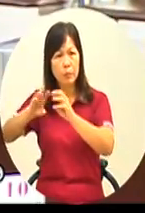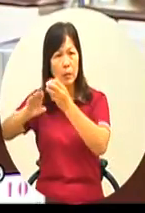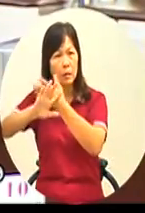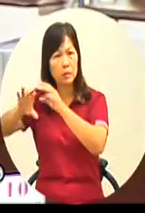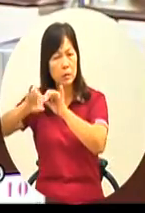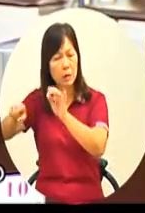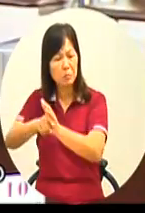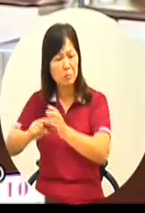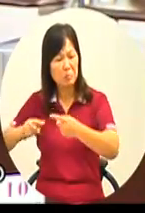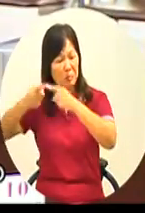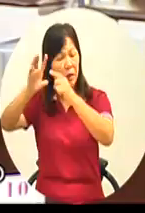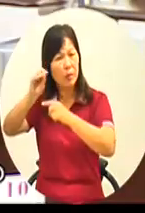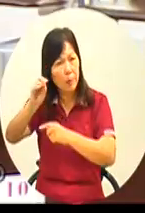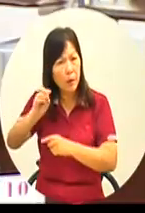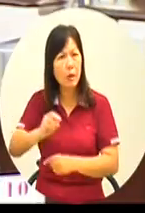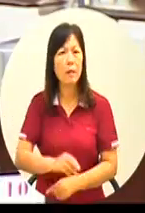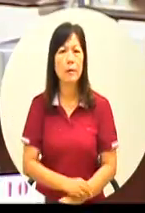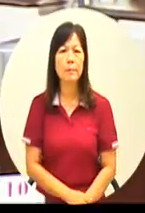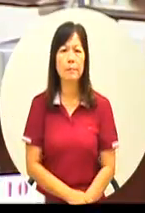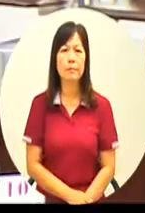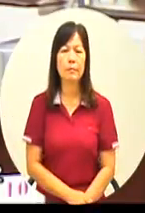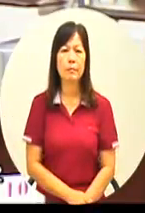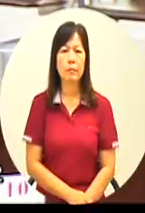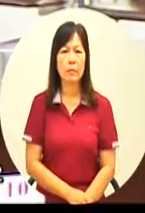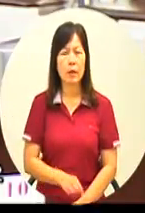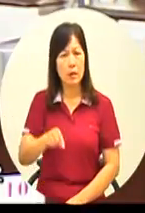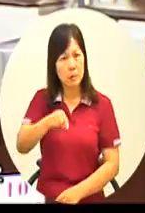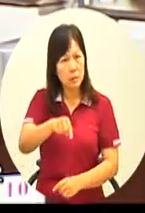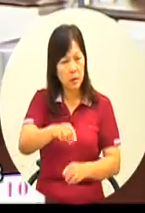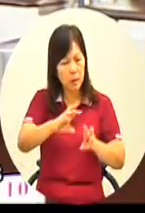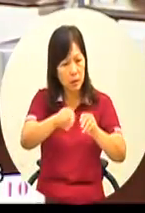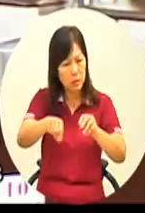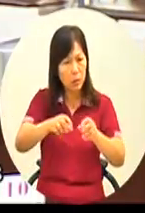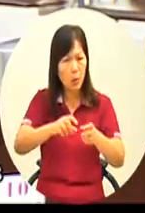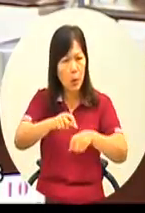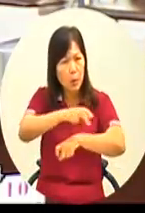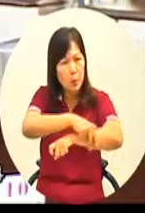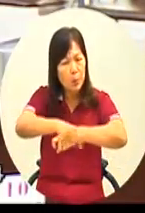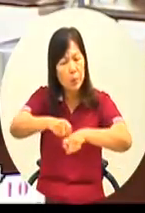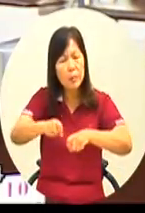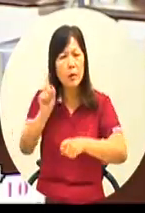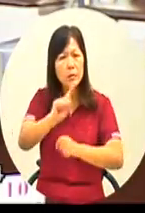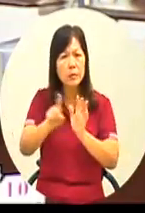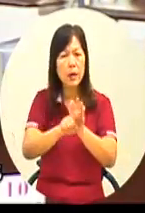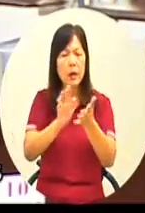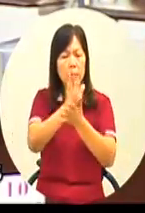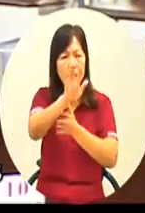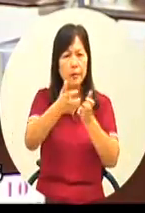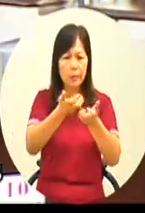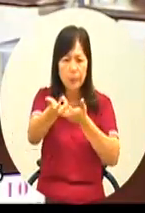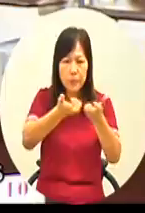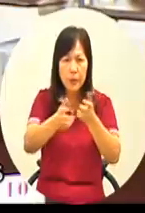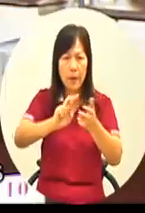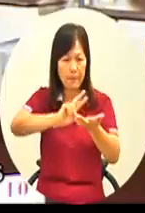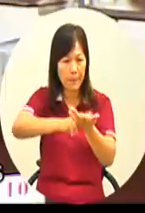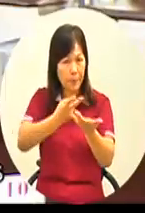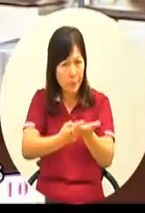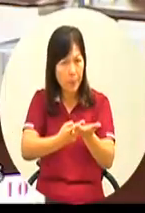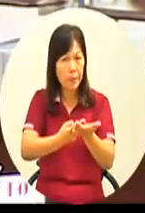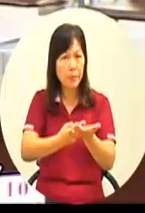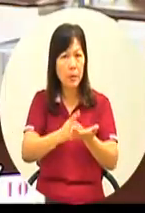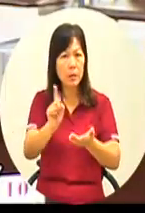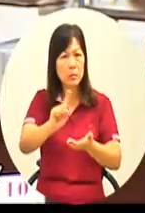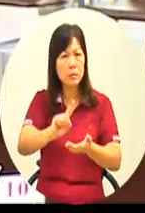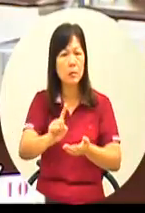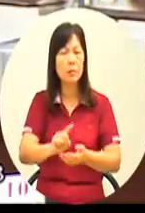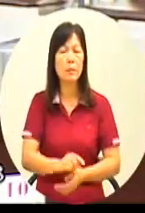空间的经营？哦，啊，这地咧对不对？哈，啊，要来做什么的利用？以后咧，这个分区变更，要变更是什么